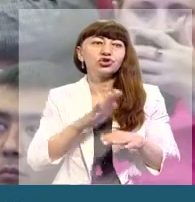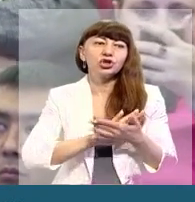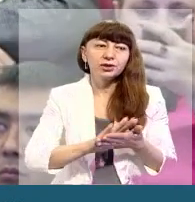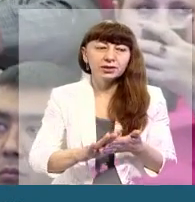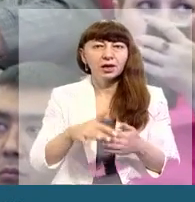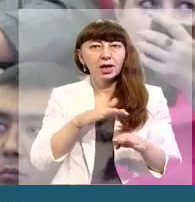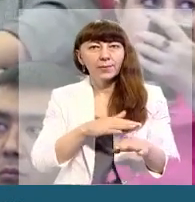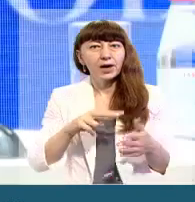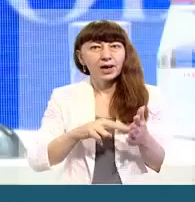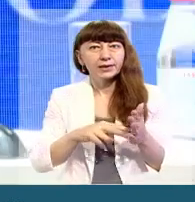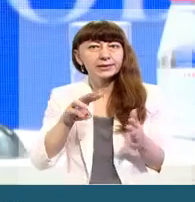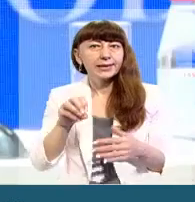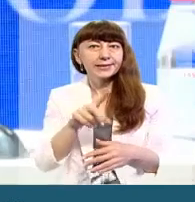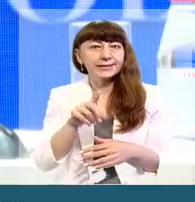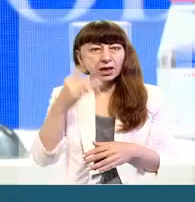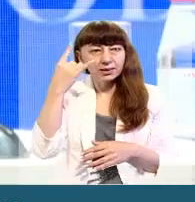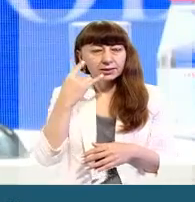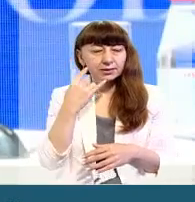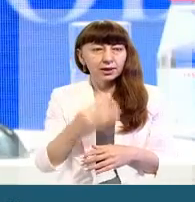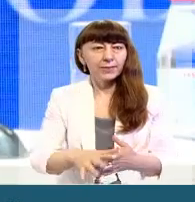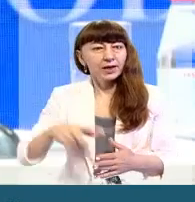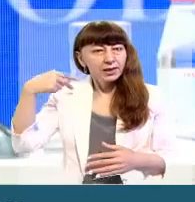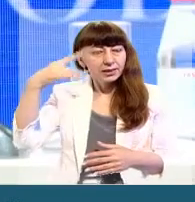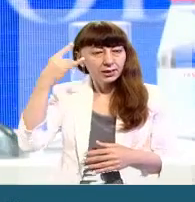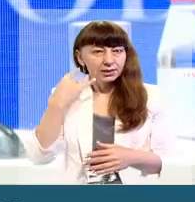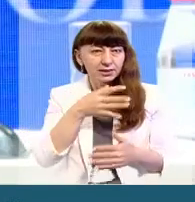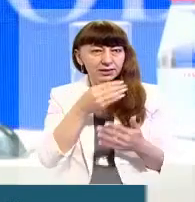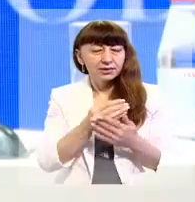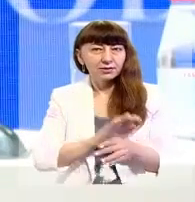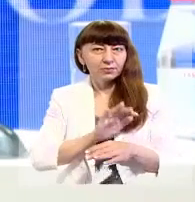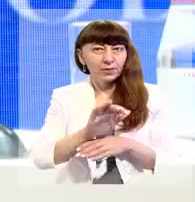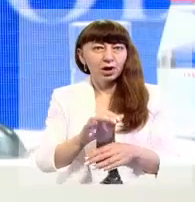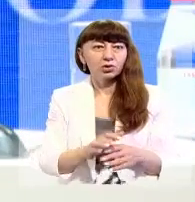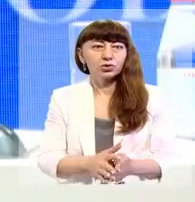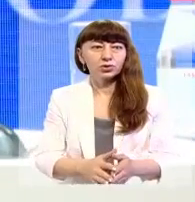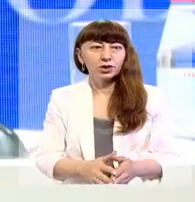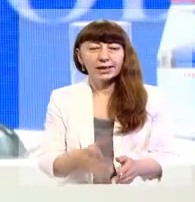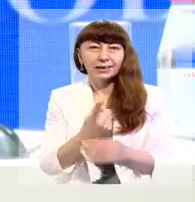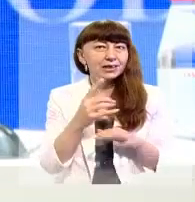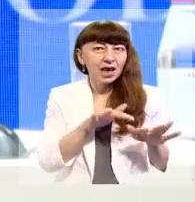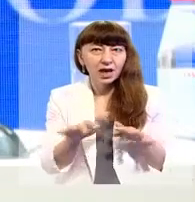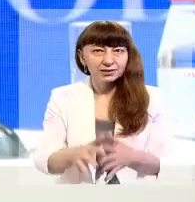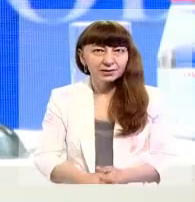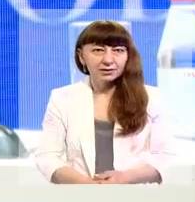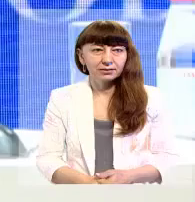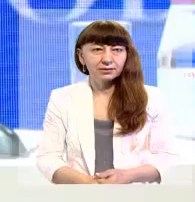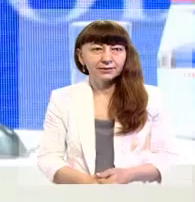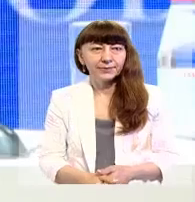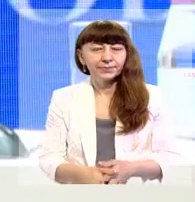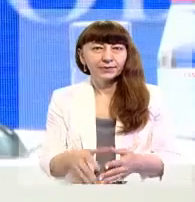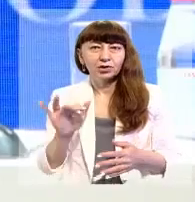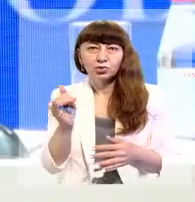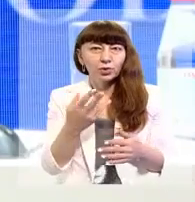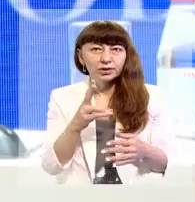проект «ТАЗА Казахстан». Глава государства уже соответствующие поручения дал. Это не акция. Там какими-то